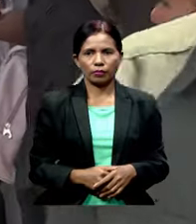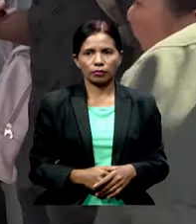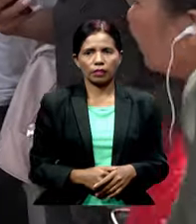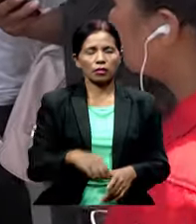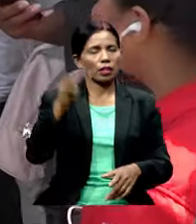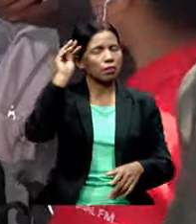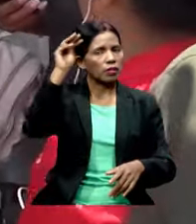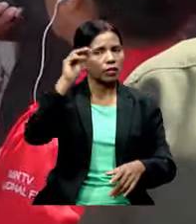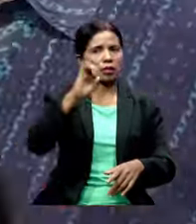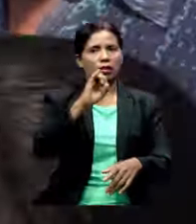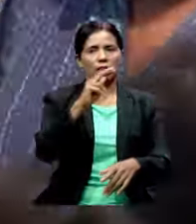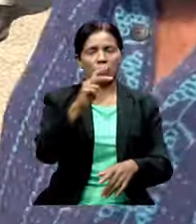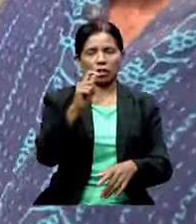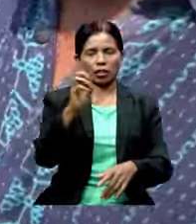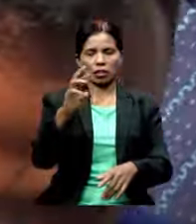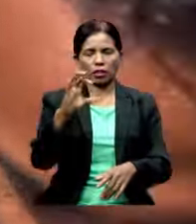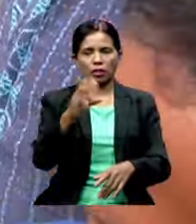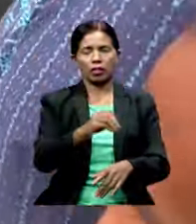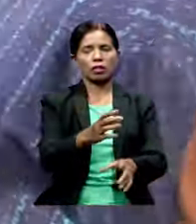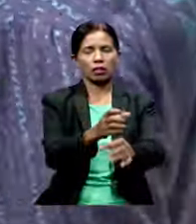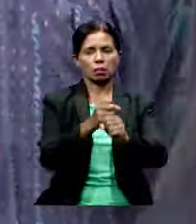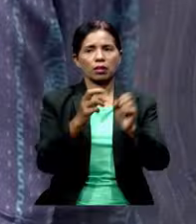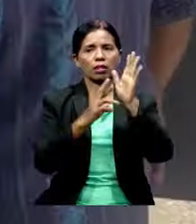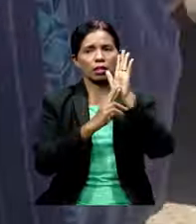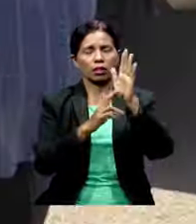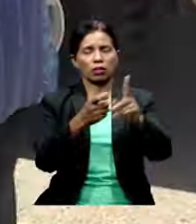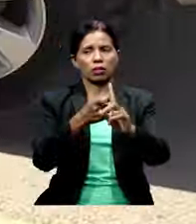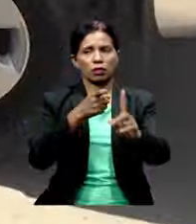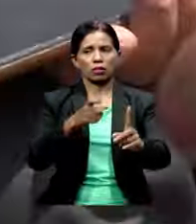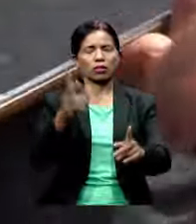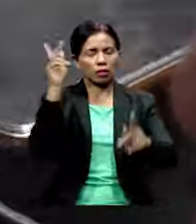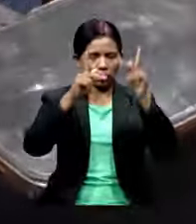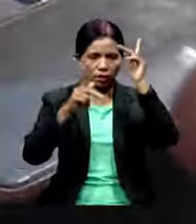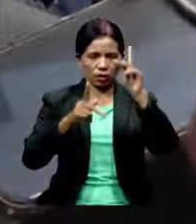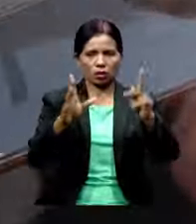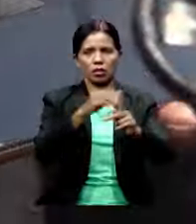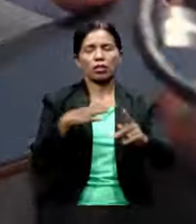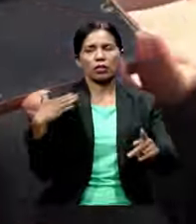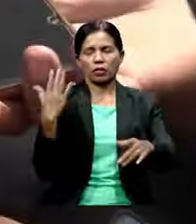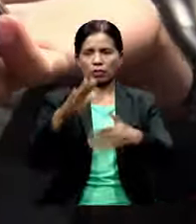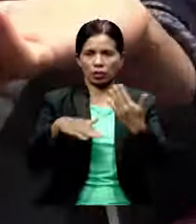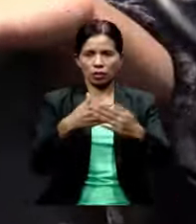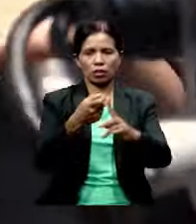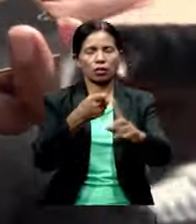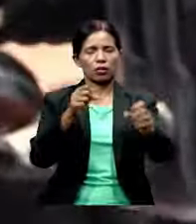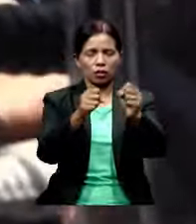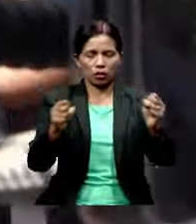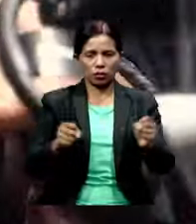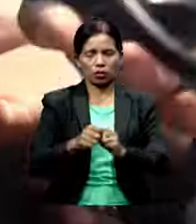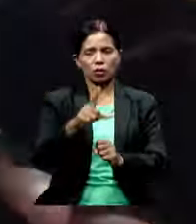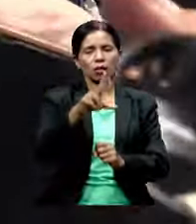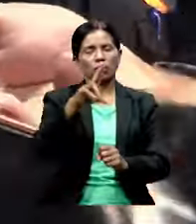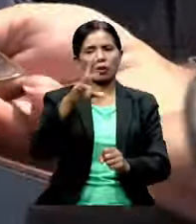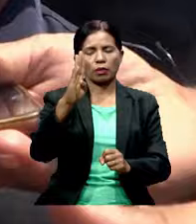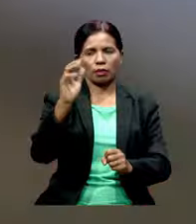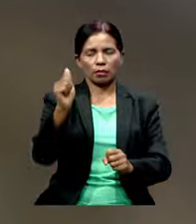Ministro Interior Francisco Guterres Simona relatório husi Comando Geral Penteli bakazu confronto entre jovens sira husi Suco Lorba no Carabao e